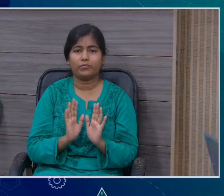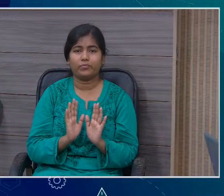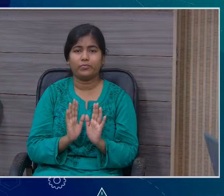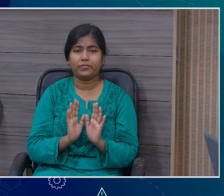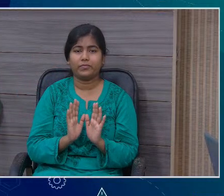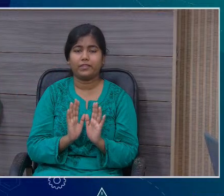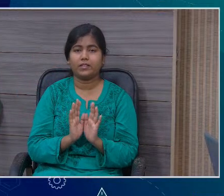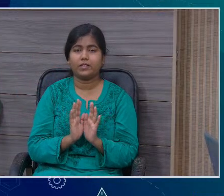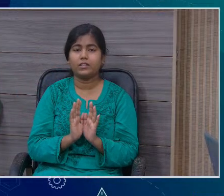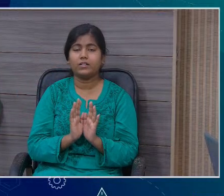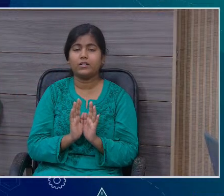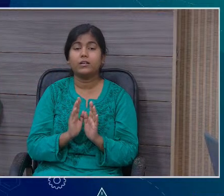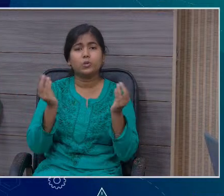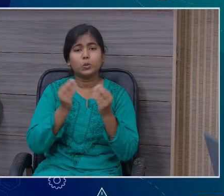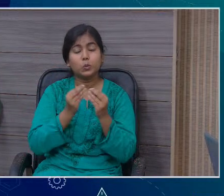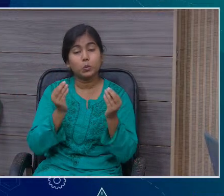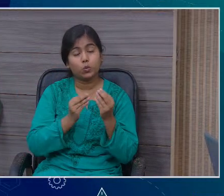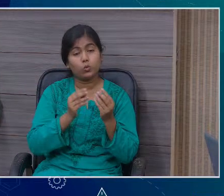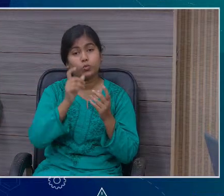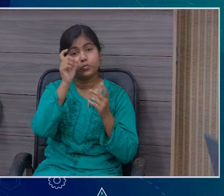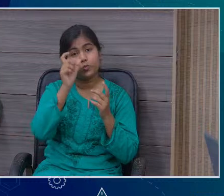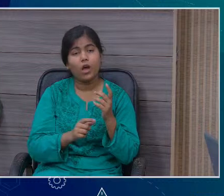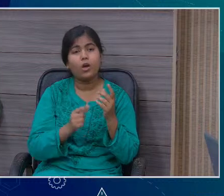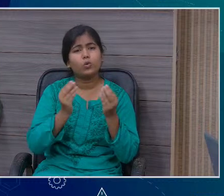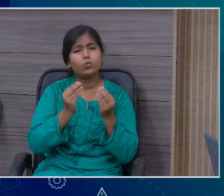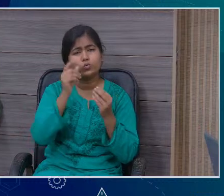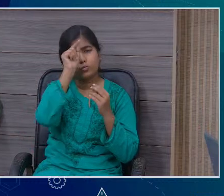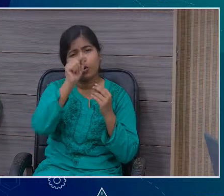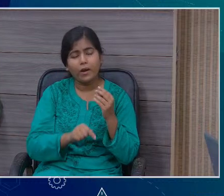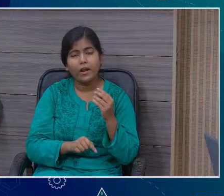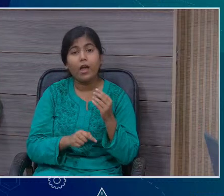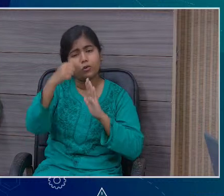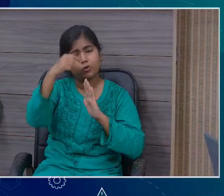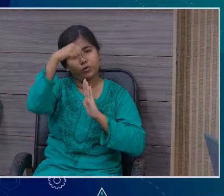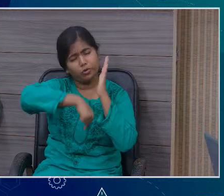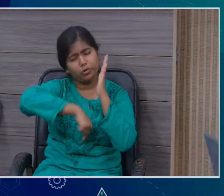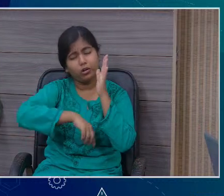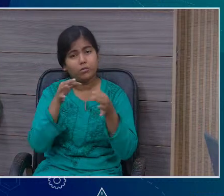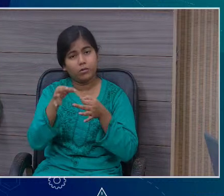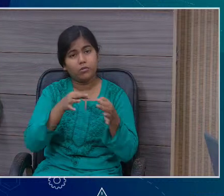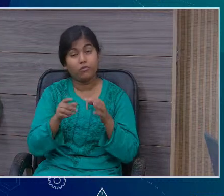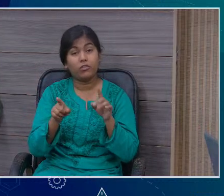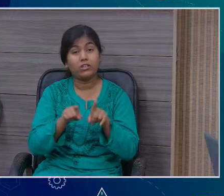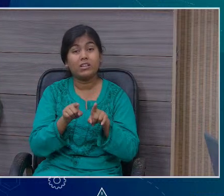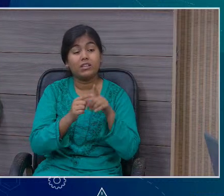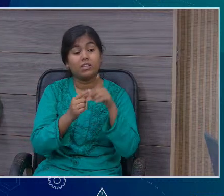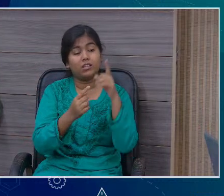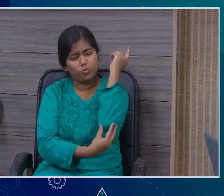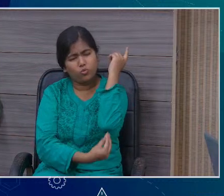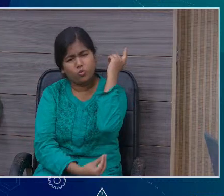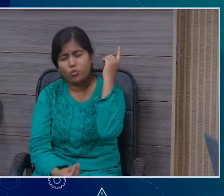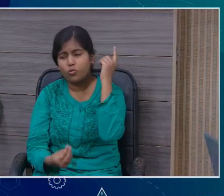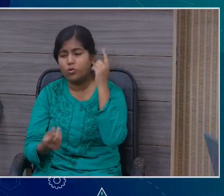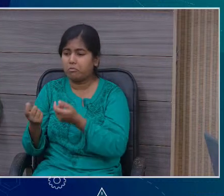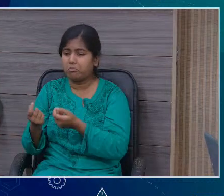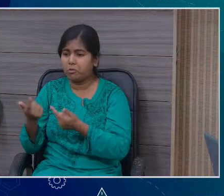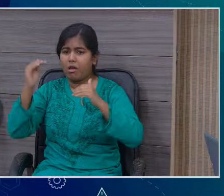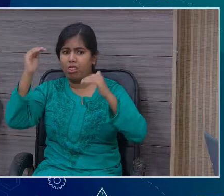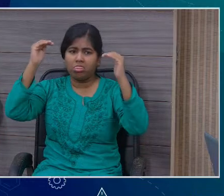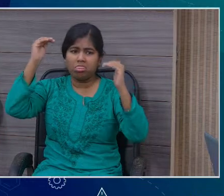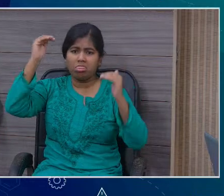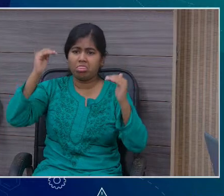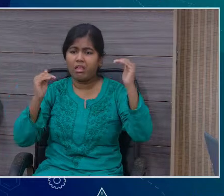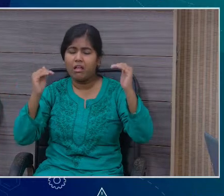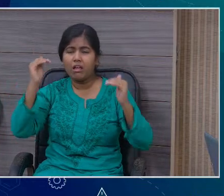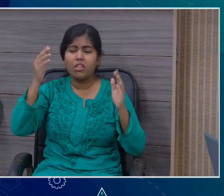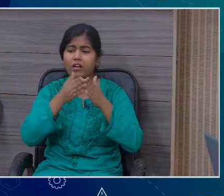आर लिटिल विच वी नीड टू टीच देम इन डिटेल, लाइक रिच एंड पुअर की क्लास डिस्पैरिटी जो है, वी नीड टू टीच देम